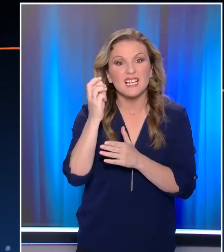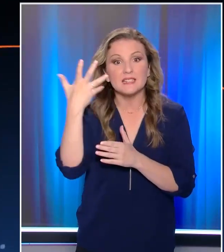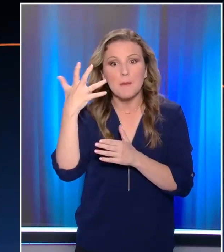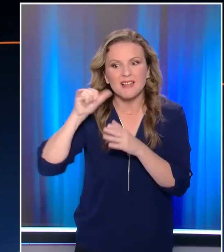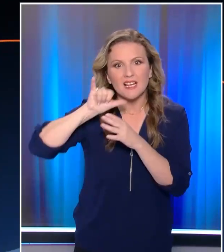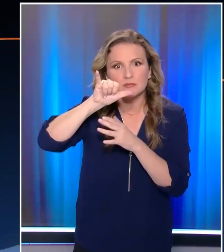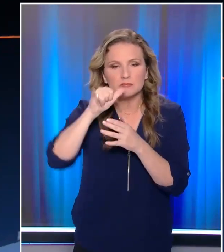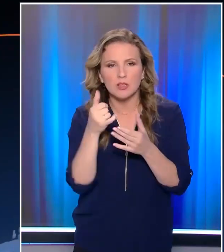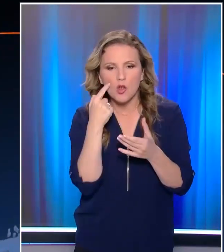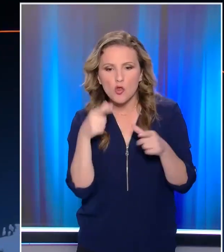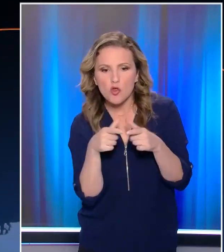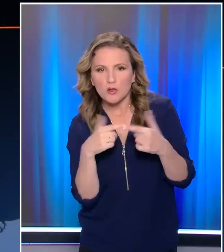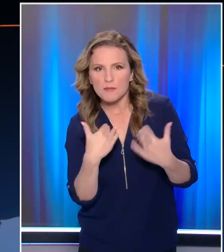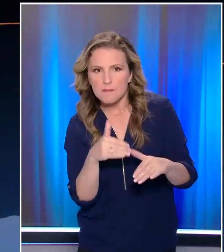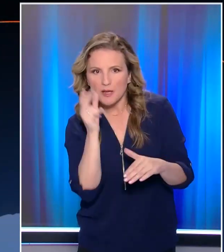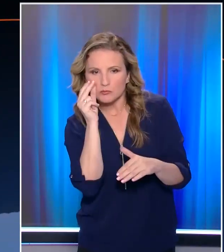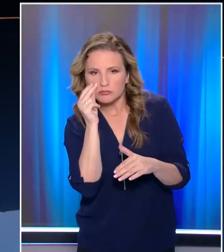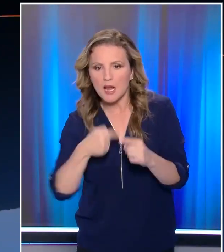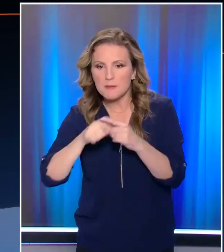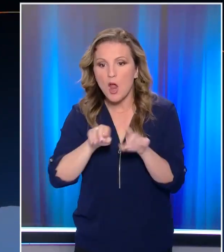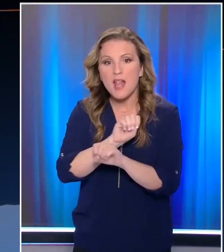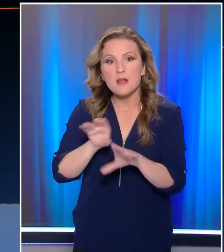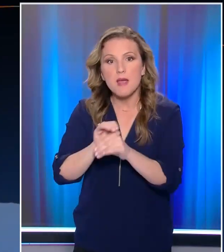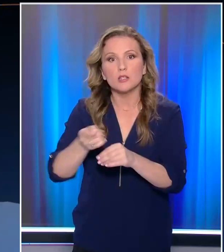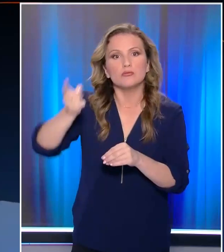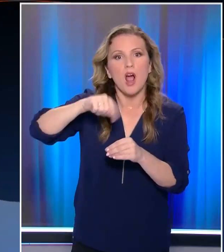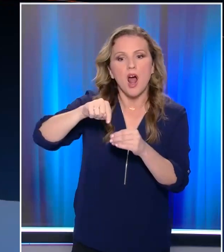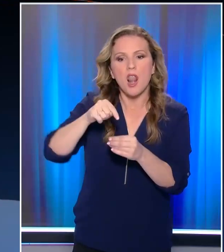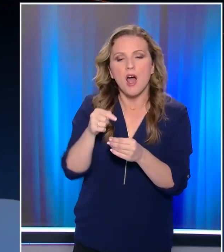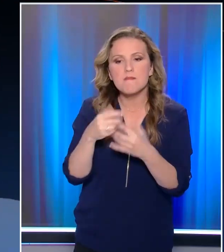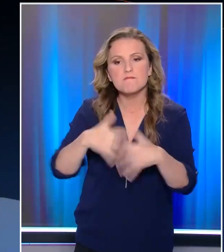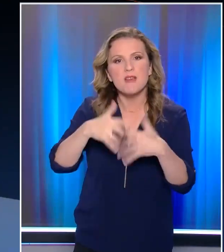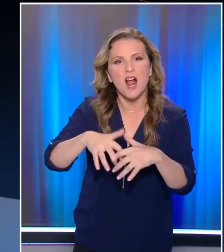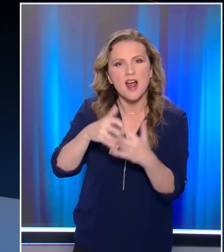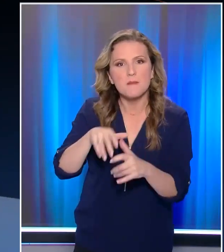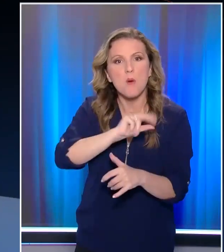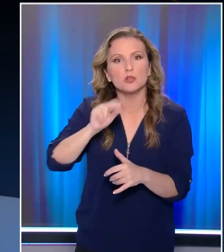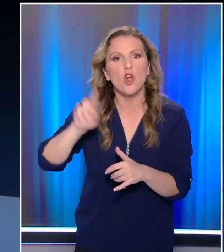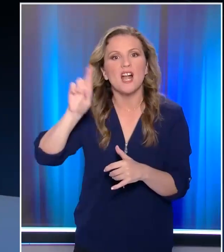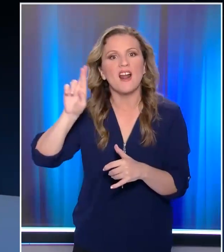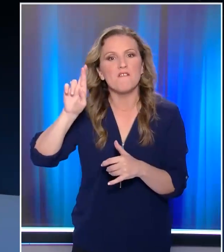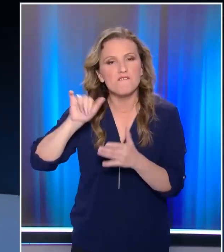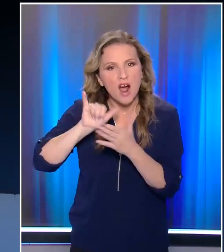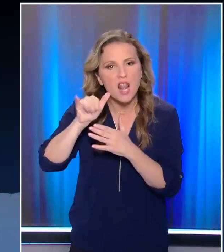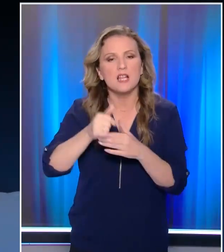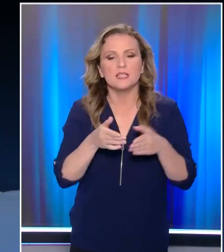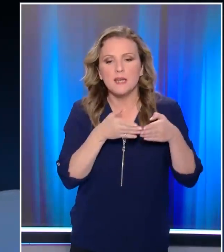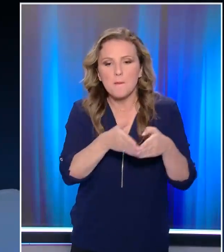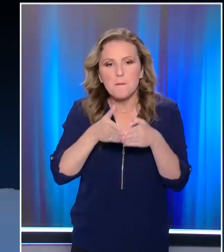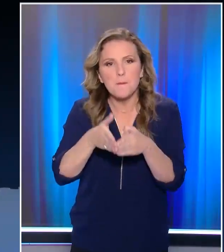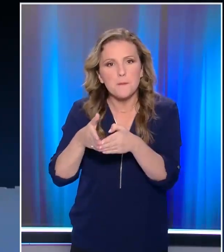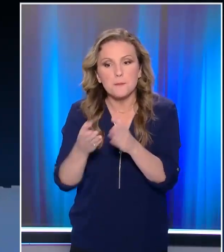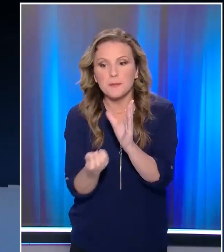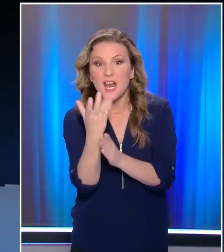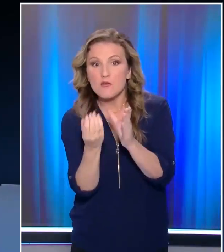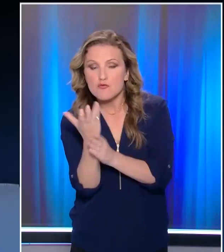μεγαλύτερες ατραξιών της φετινής έκθεσης. Ενημερώθηκε και για τους άλλους προσωμιωτές, όπως αυτούς του Ραφάλ, ενώ είδε και ομοιώματα των νέων